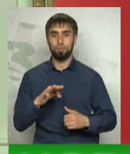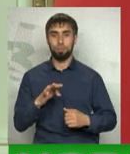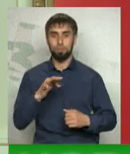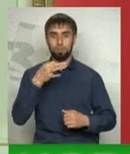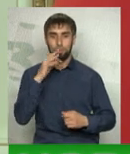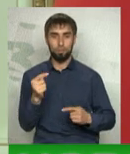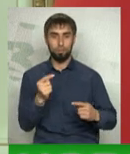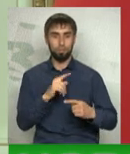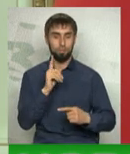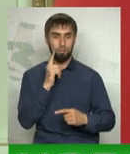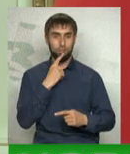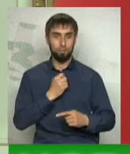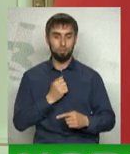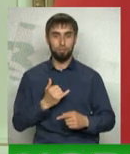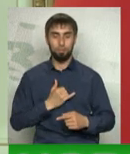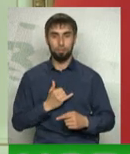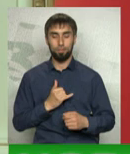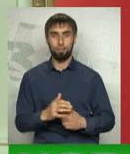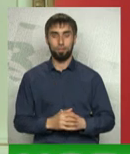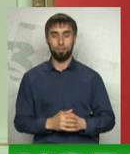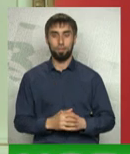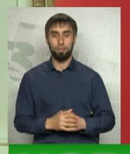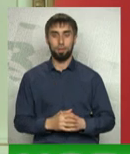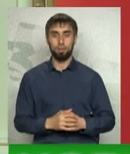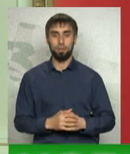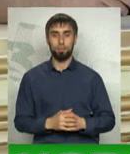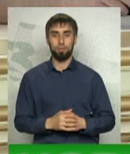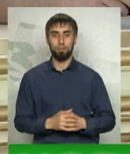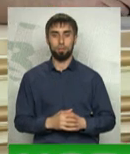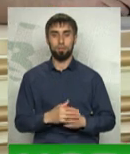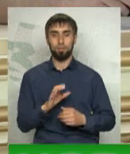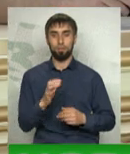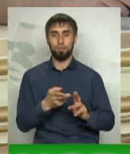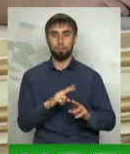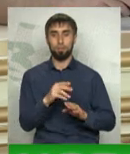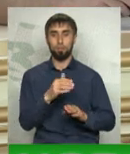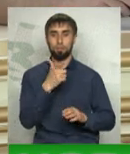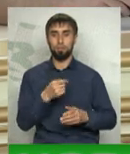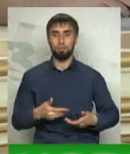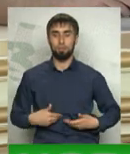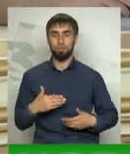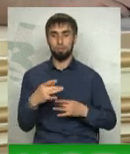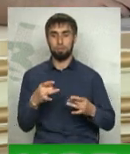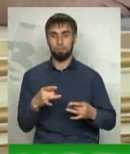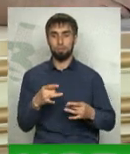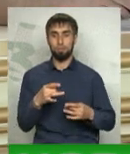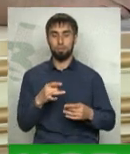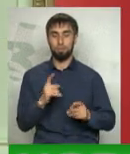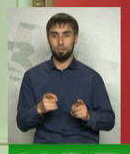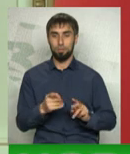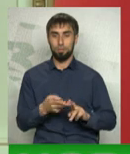опытом и юнармия у нас с этими ребятами, кто там живет в этом районе. Действительно, вот